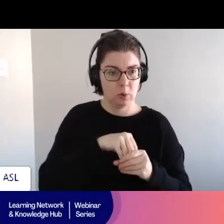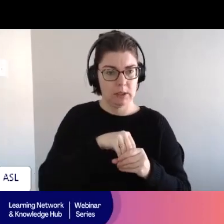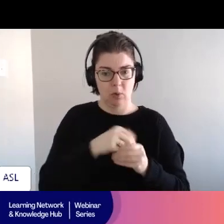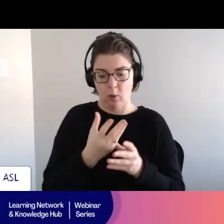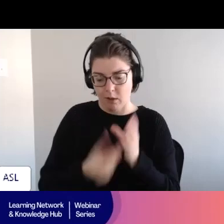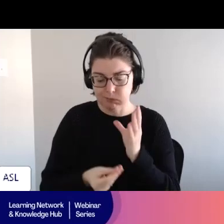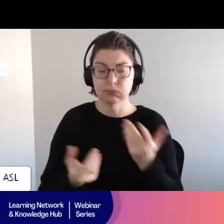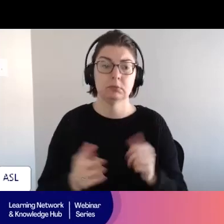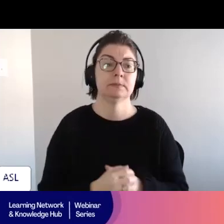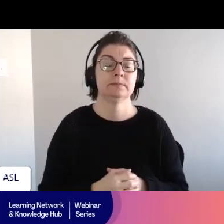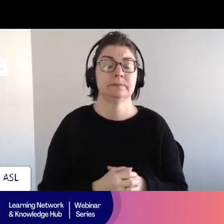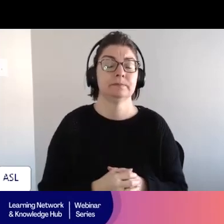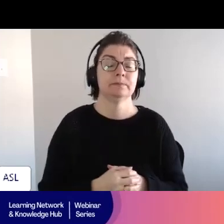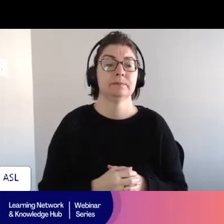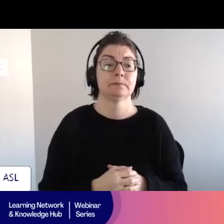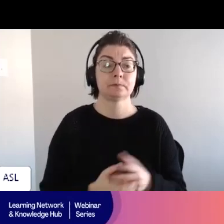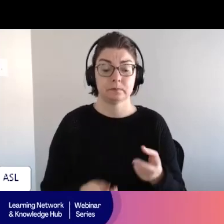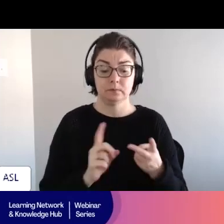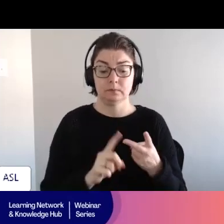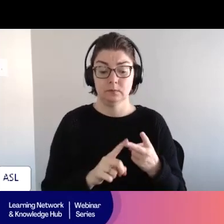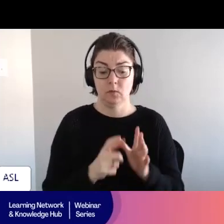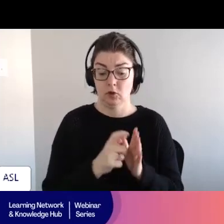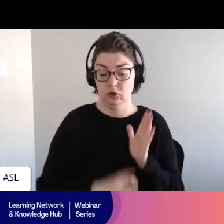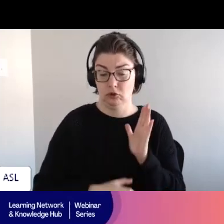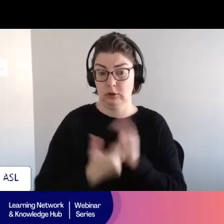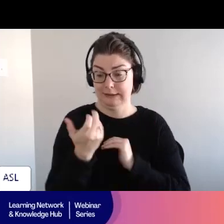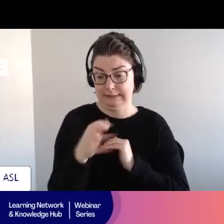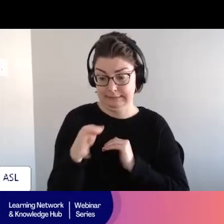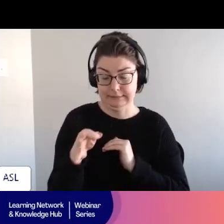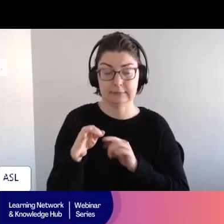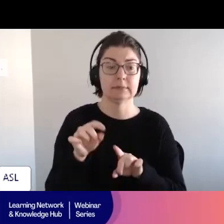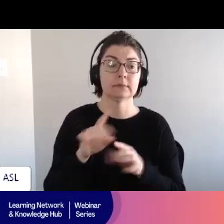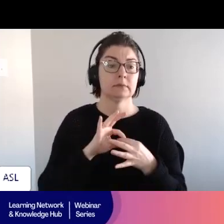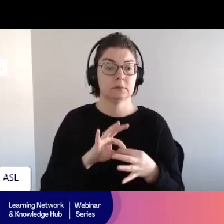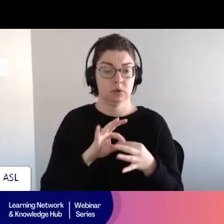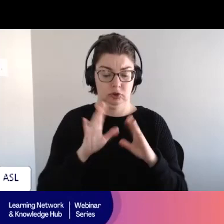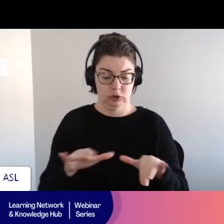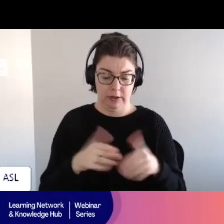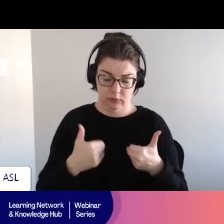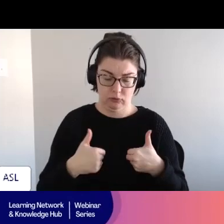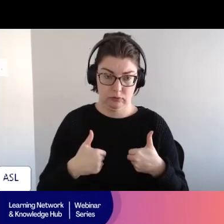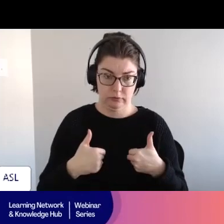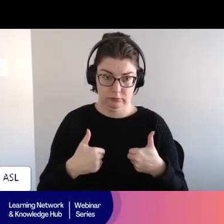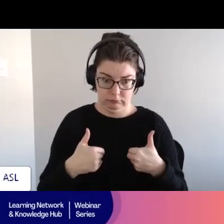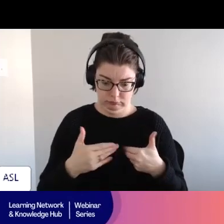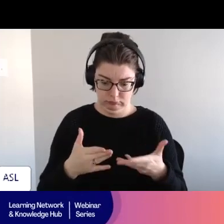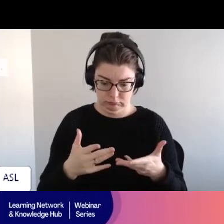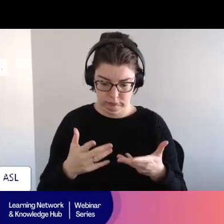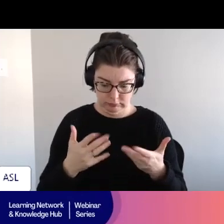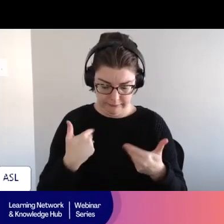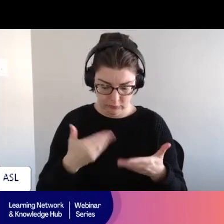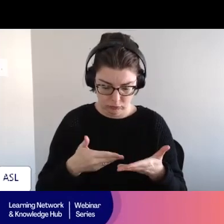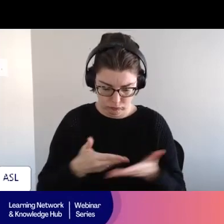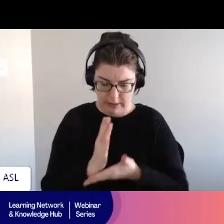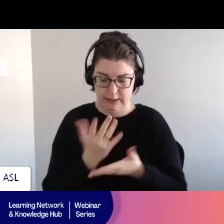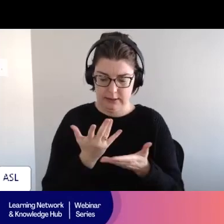aux procédures à l'article 19 on parle du droit de l'enfant d'être protégé contre toute forme